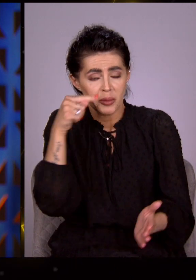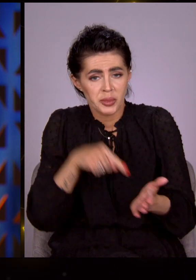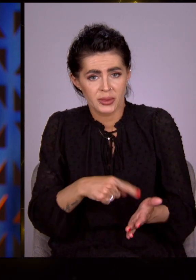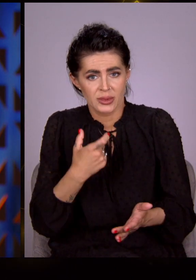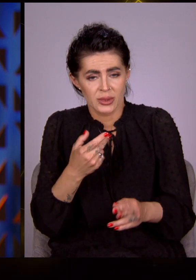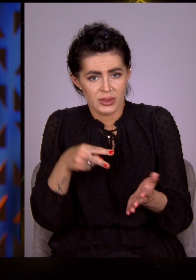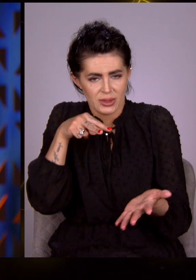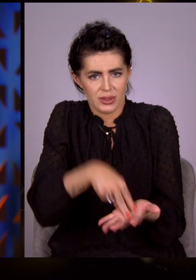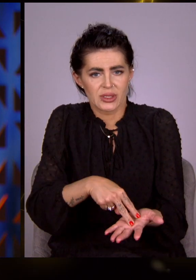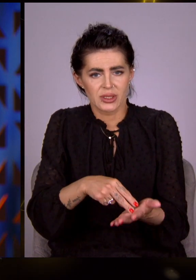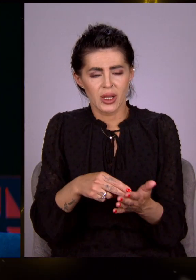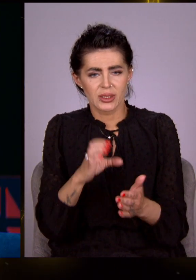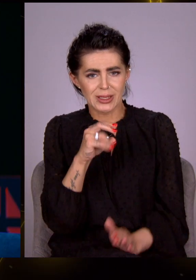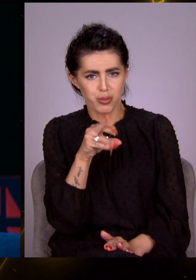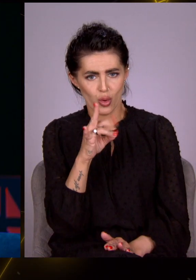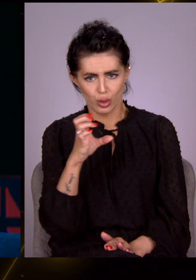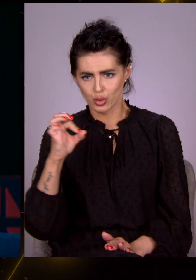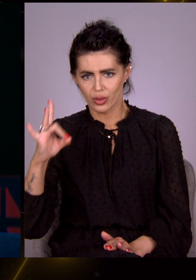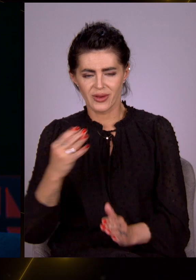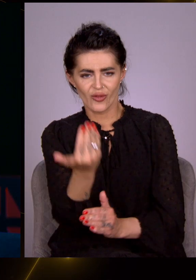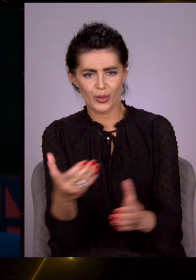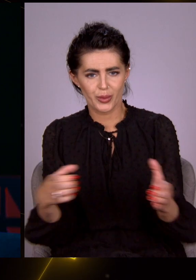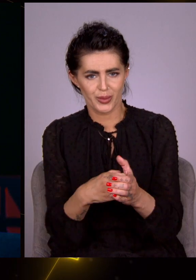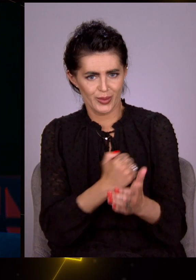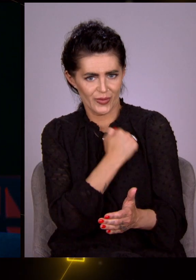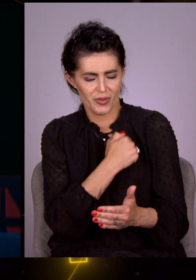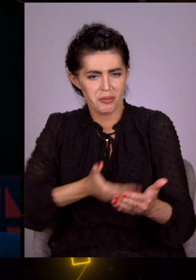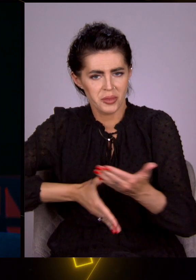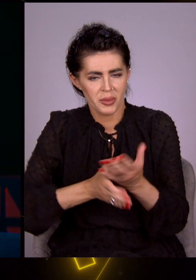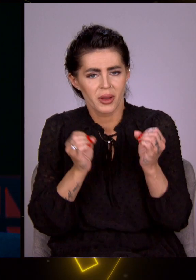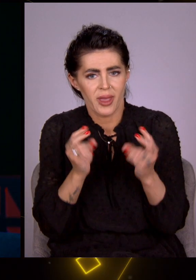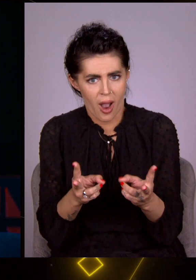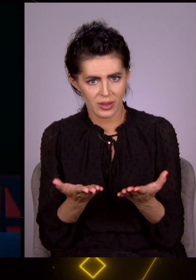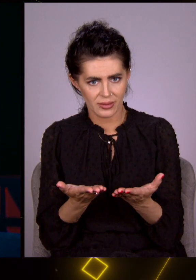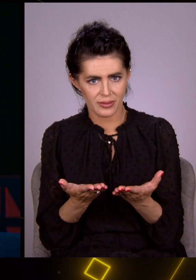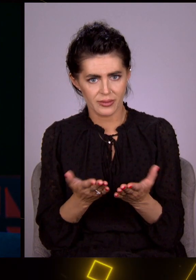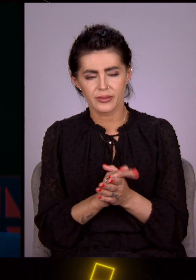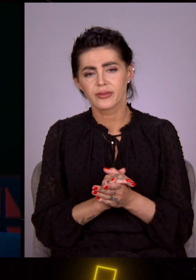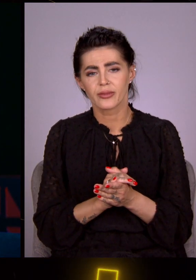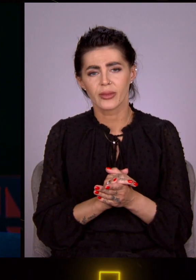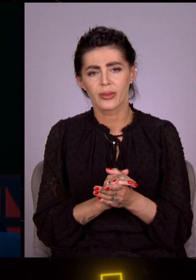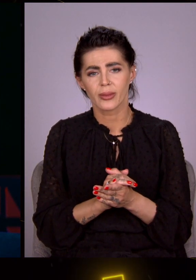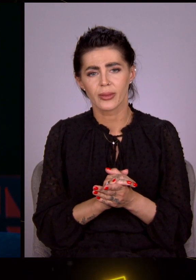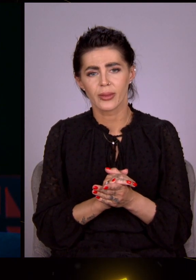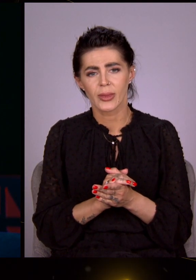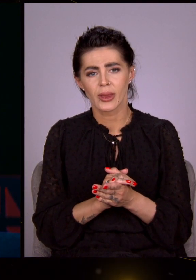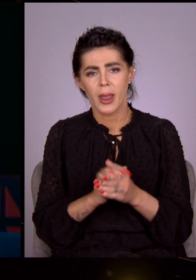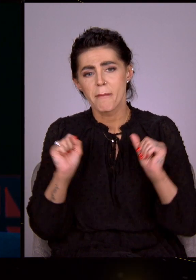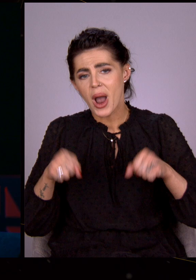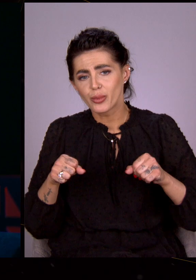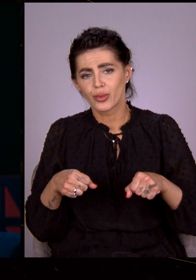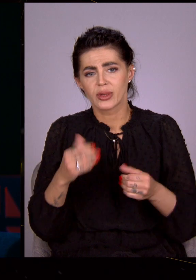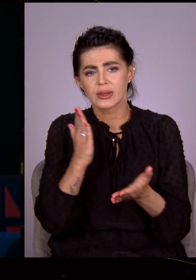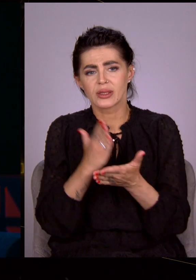спонсором бригади пана Дмитра? Мабуть, цієї дитини найбільший страх